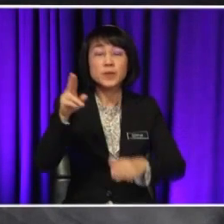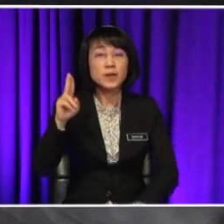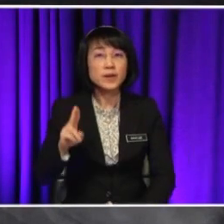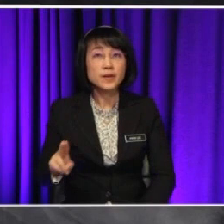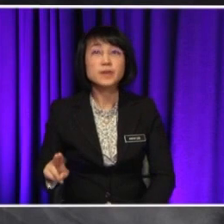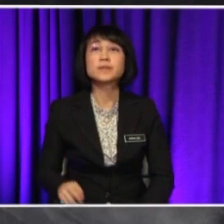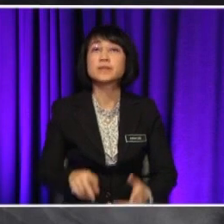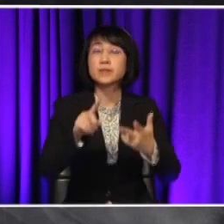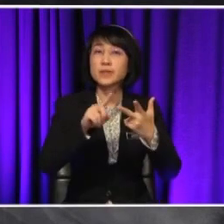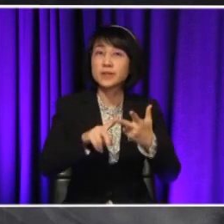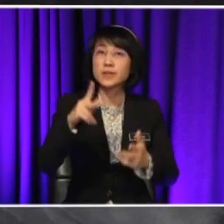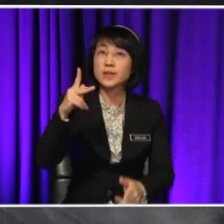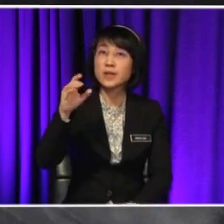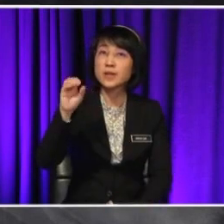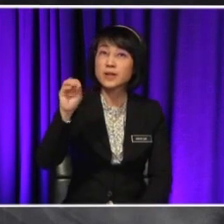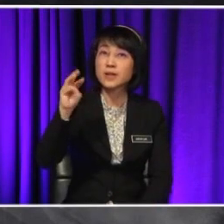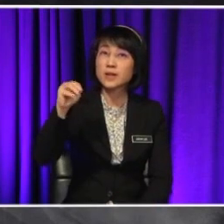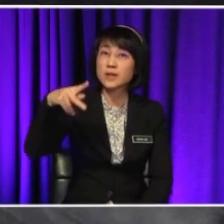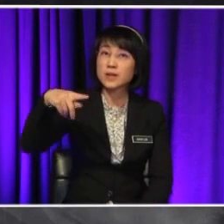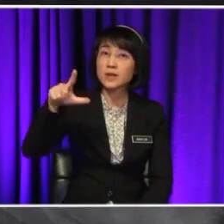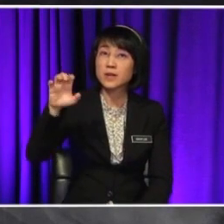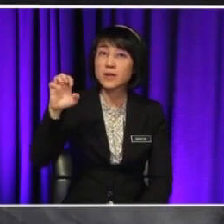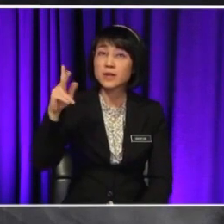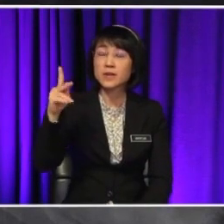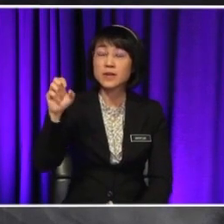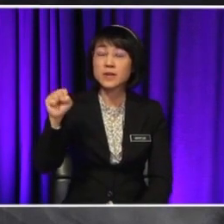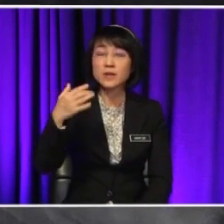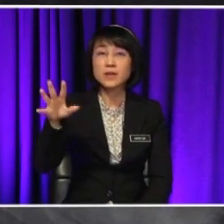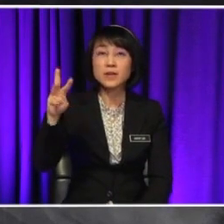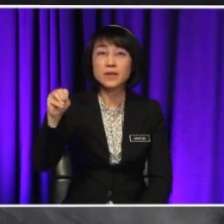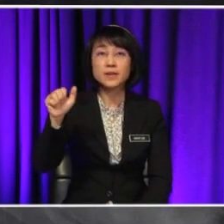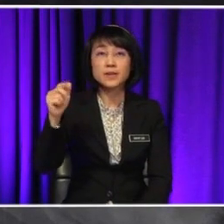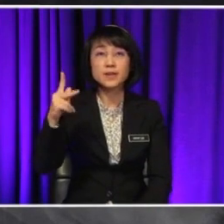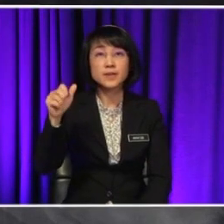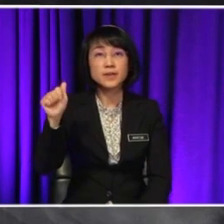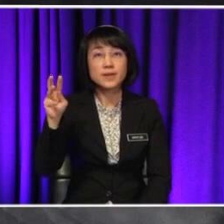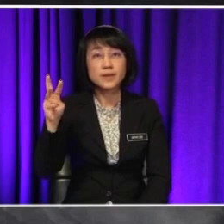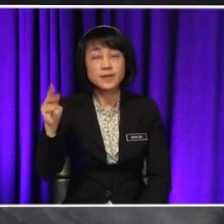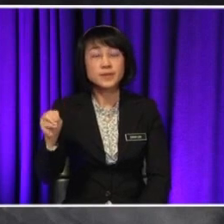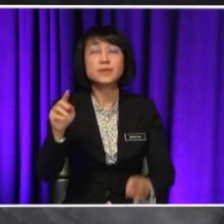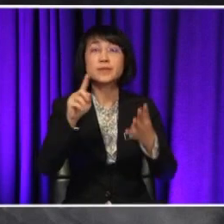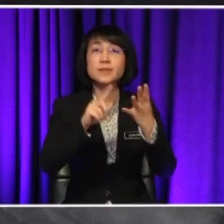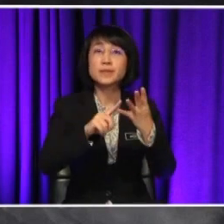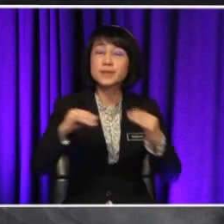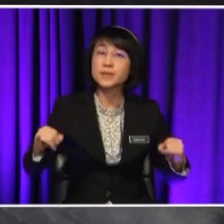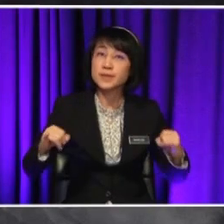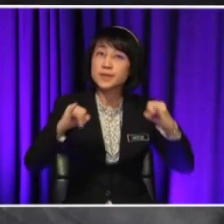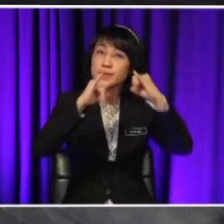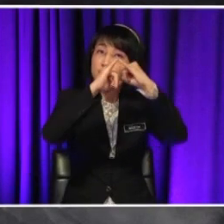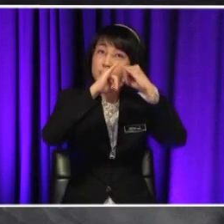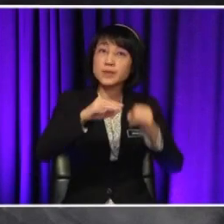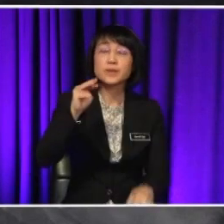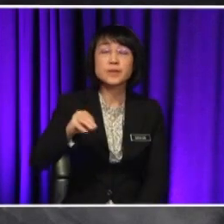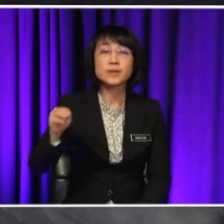kompleks makam dan yang keempat adalah istana. Okey. Kalau untuk rumah tradisional, murid-murid di rumah perlu